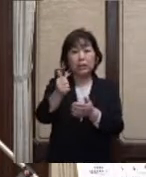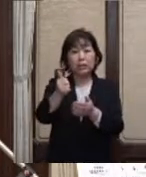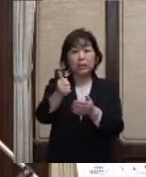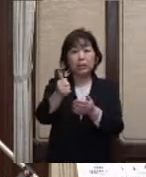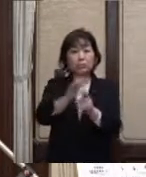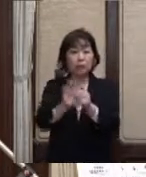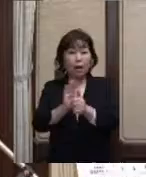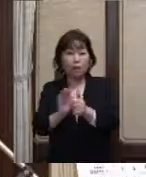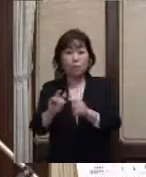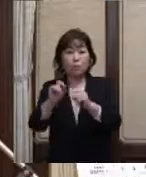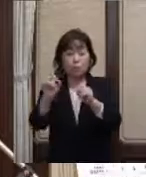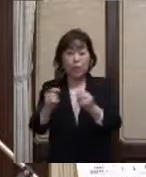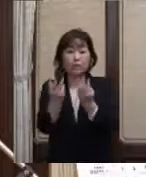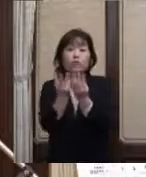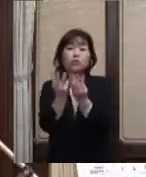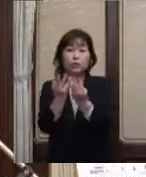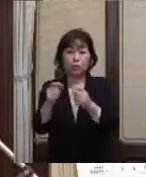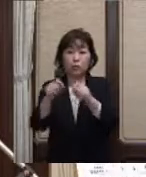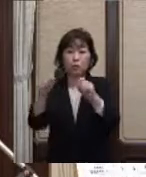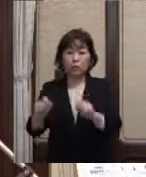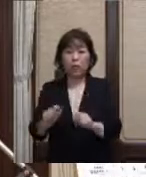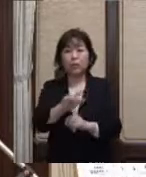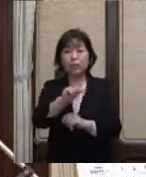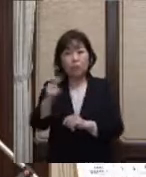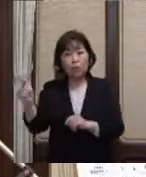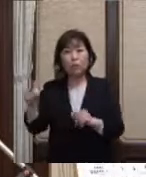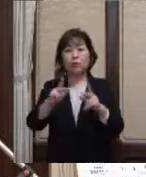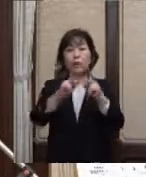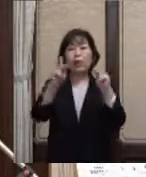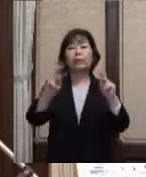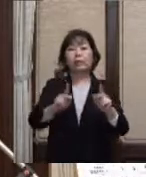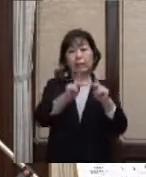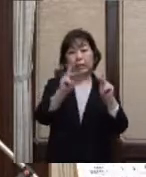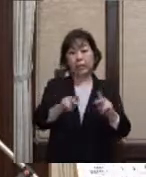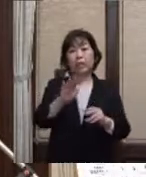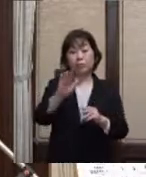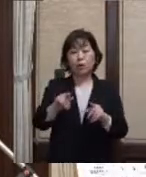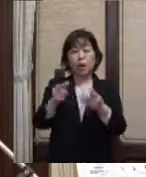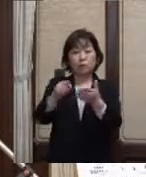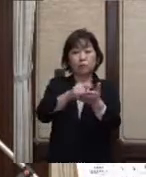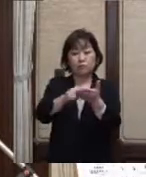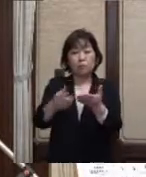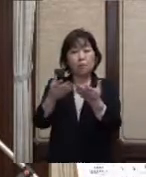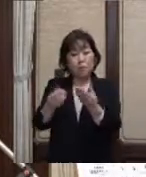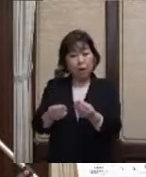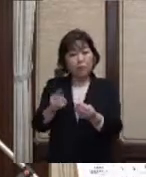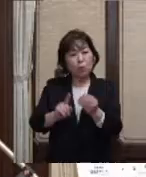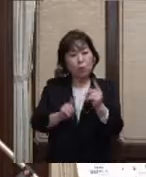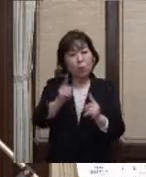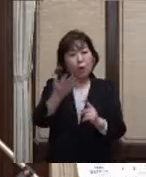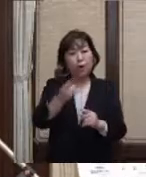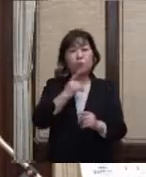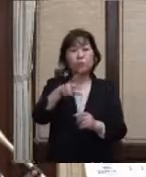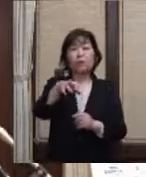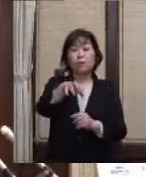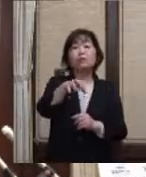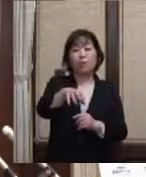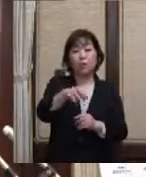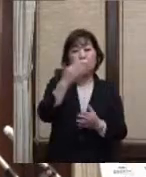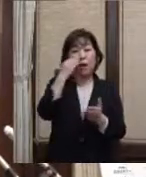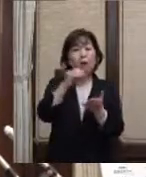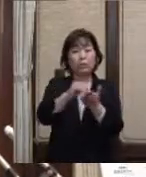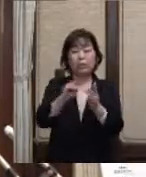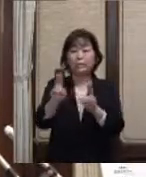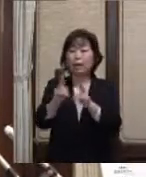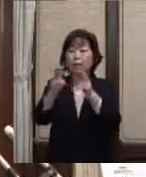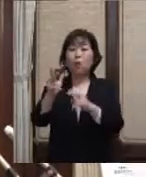の、人員の問題、いろんな課題がありますので、それらをクリアできる場所かどうかも確認、専